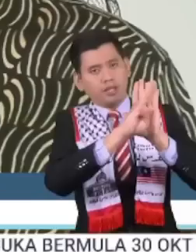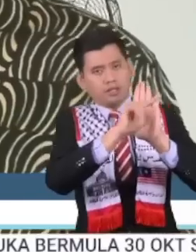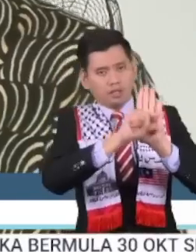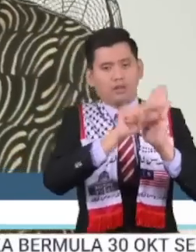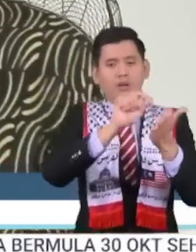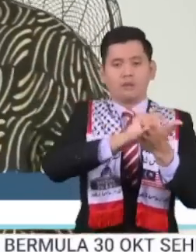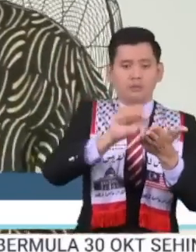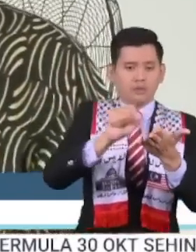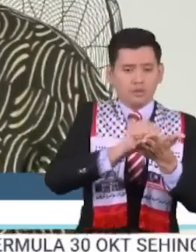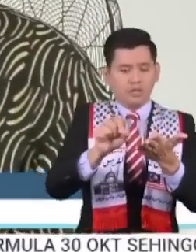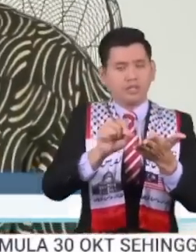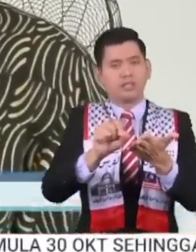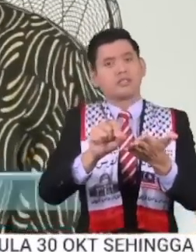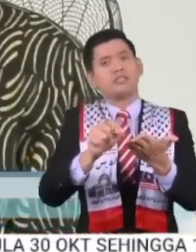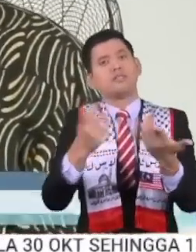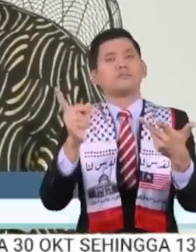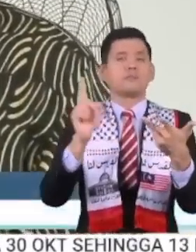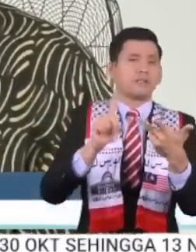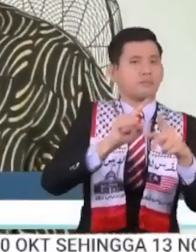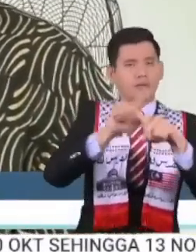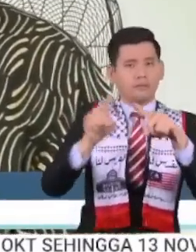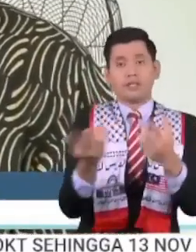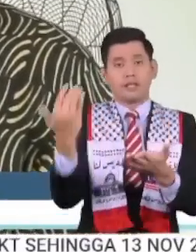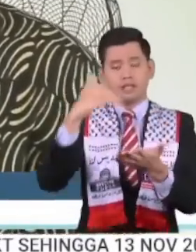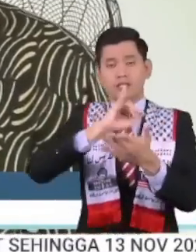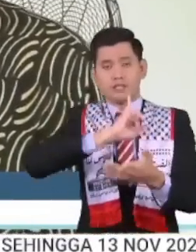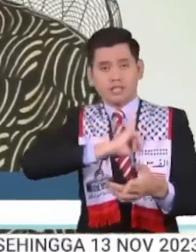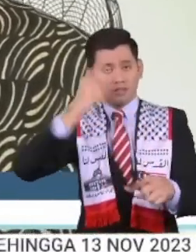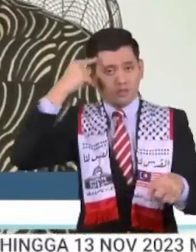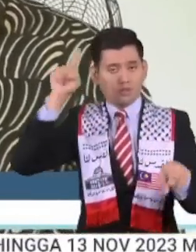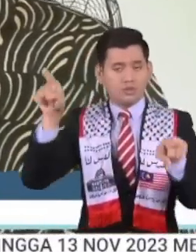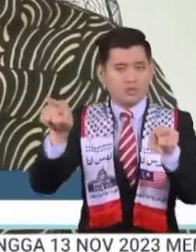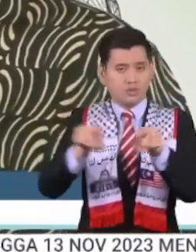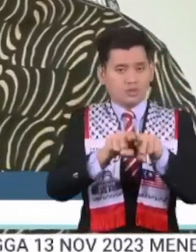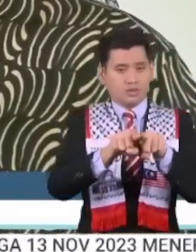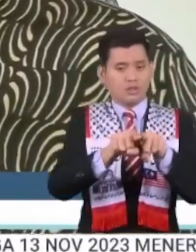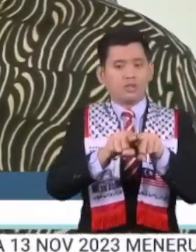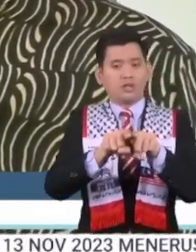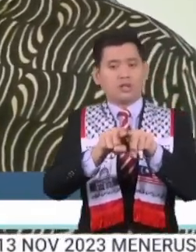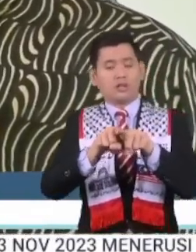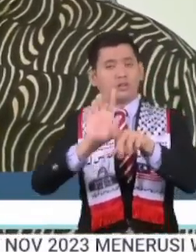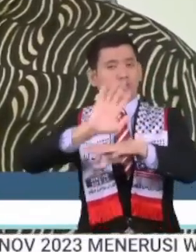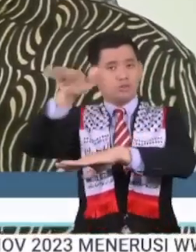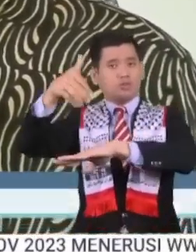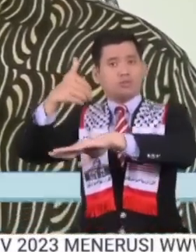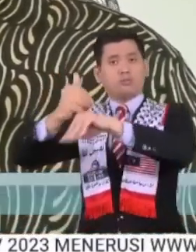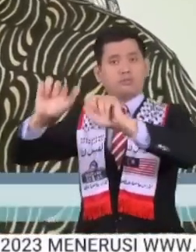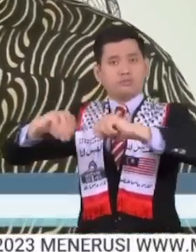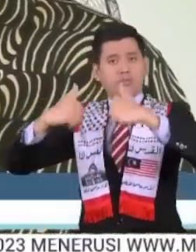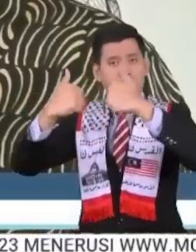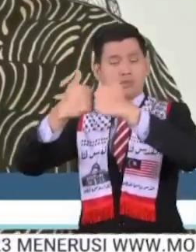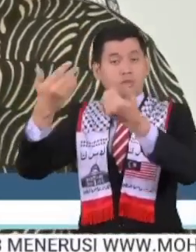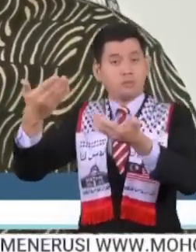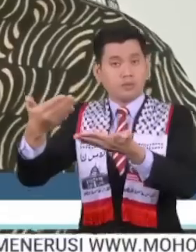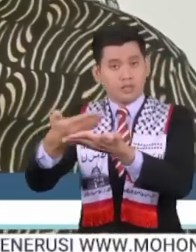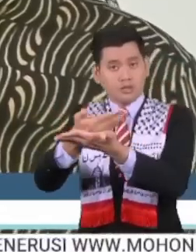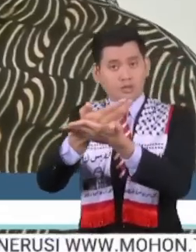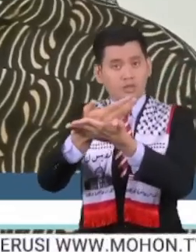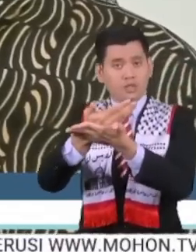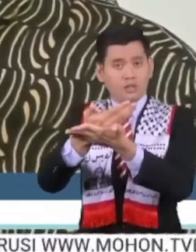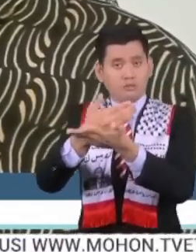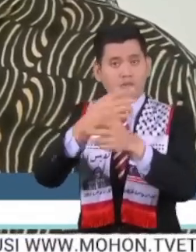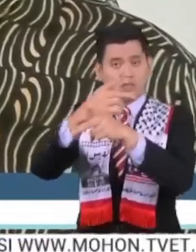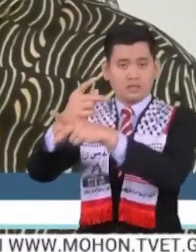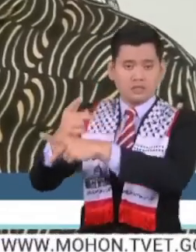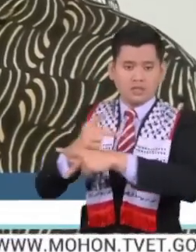ke. Saya bersetuju sebenarnya dia nak menubuhkan union. Itu orang kata satu benda yang sangat baiklah untuk